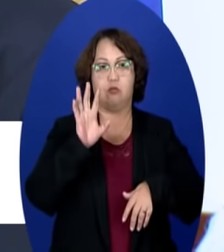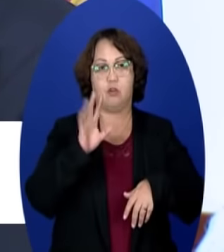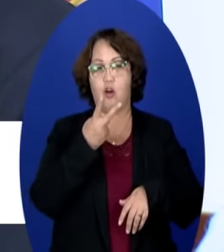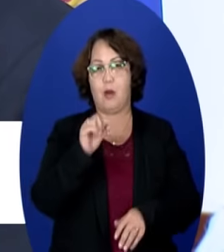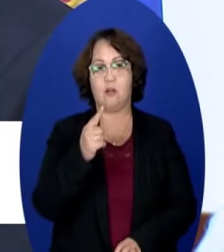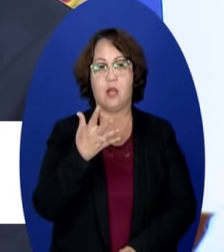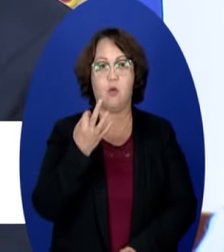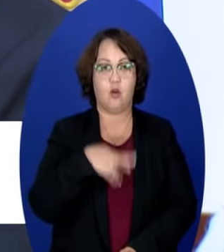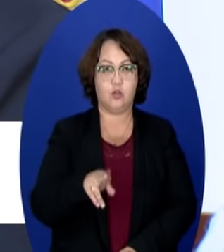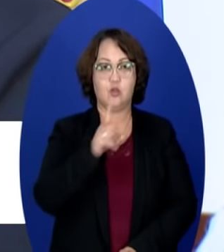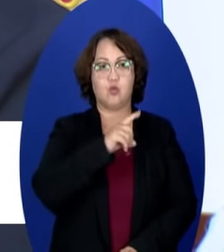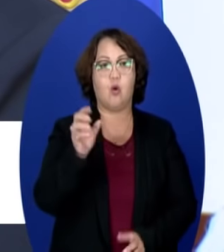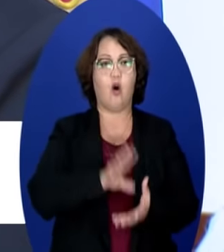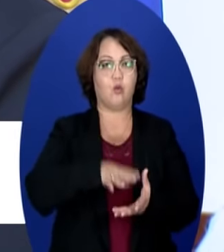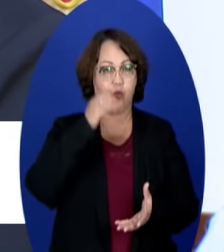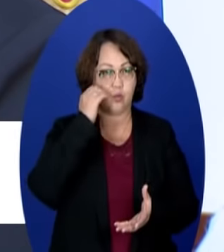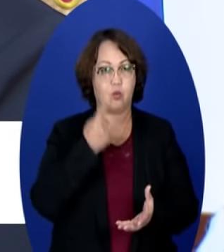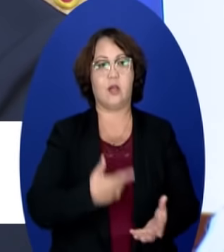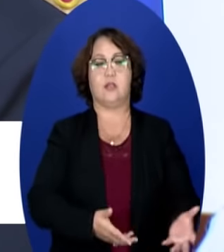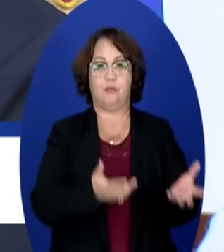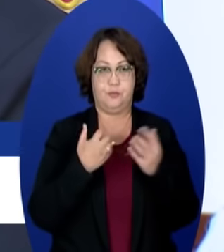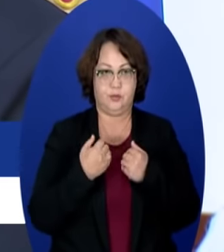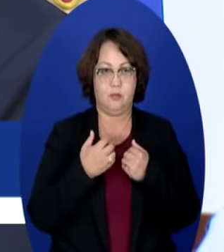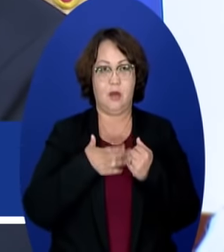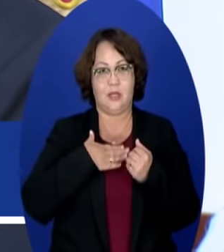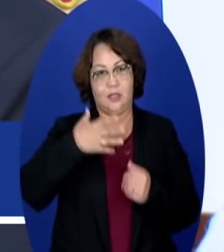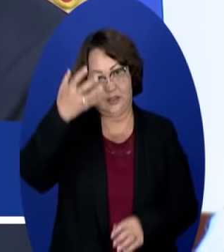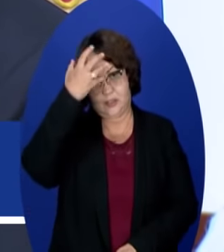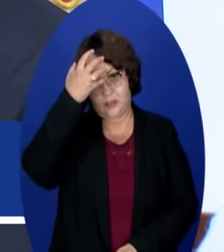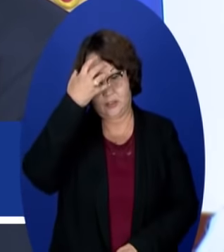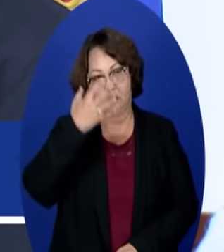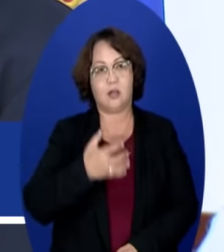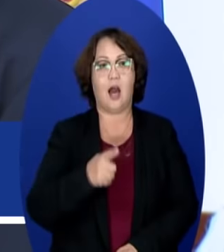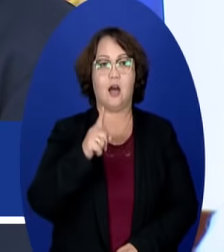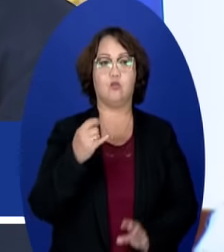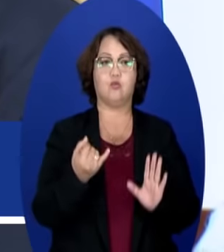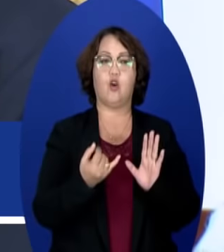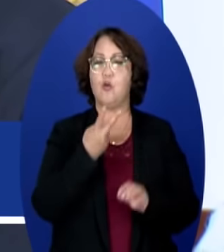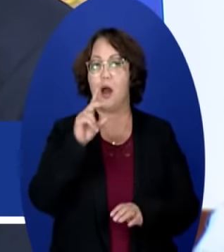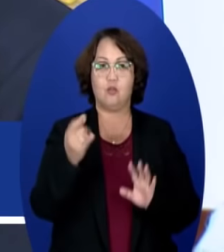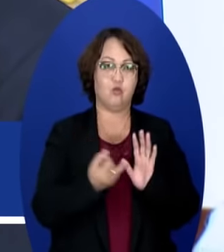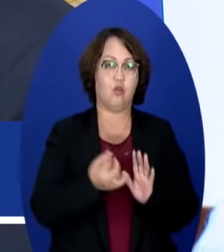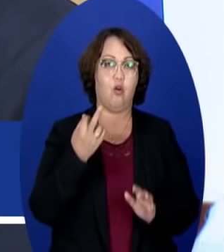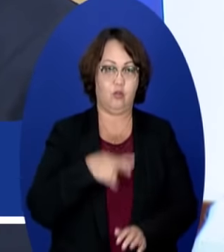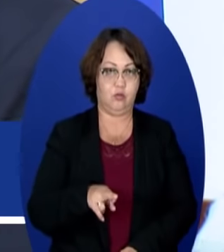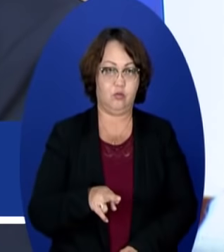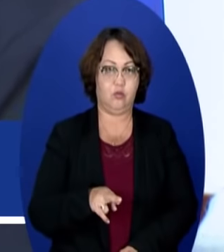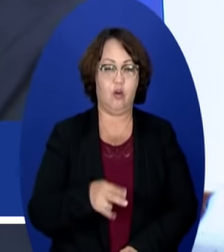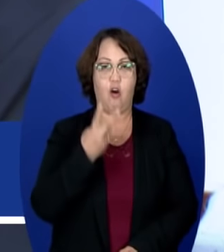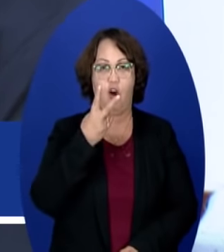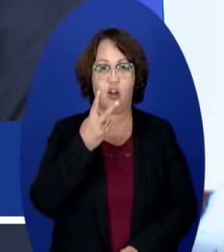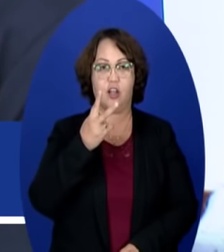онд 100 оюутныг хүлээж авсан. Тэгээд манай засгийн газар 16 онд тоо 2